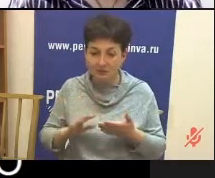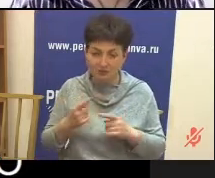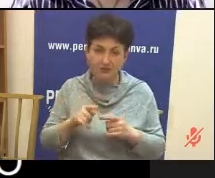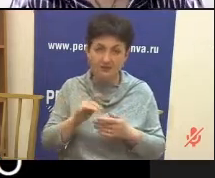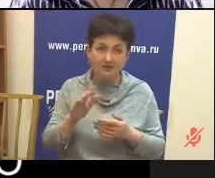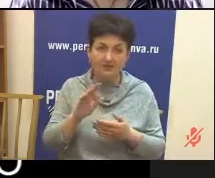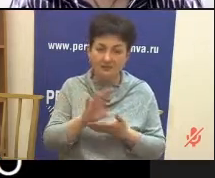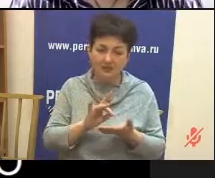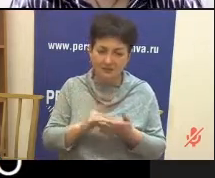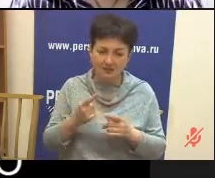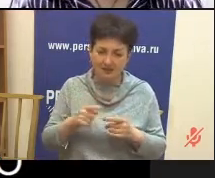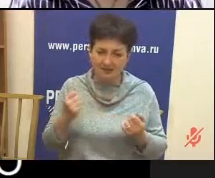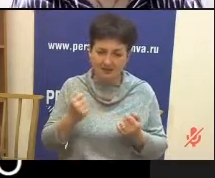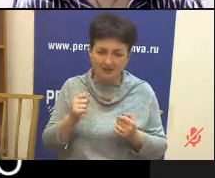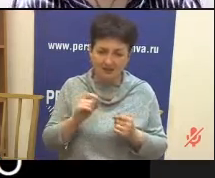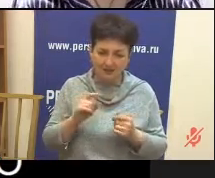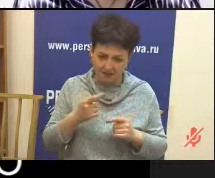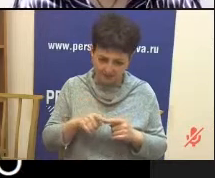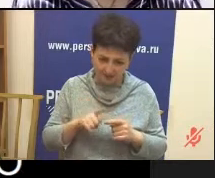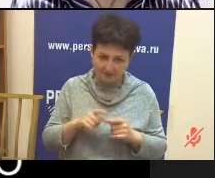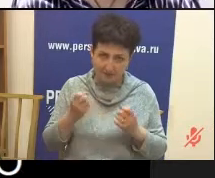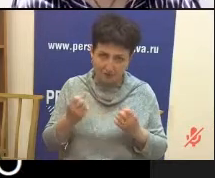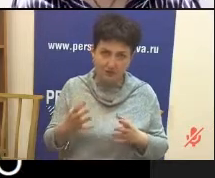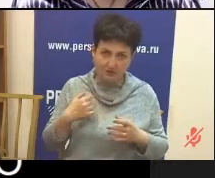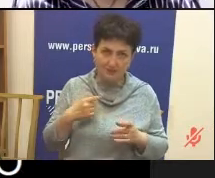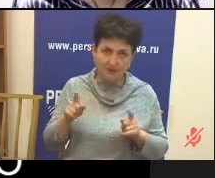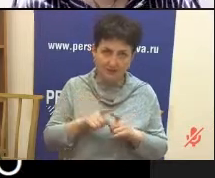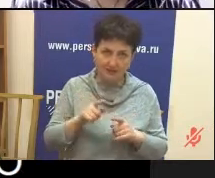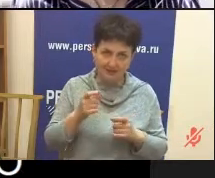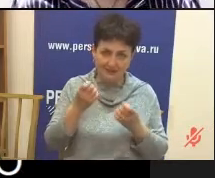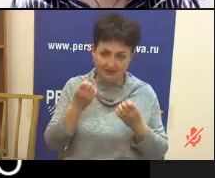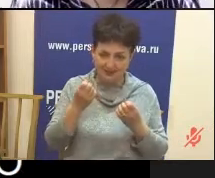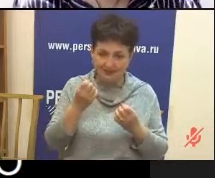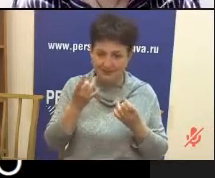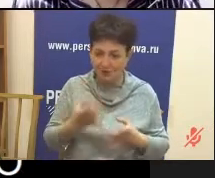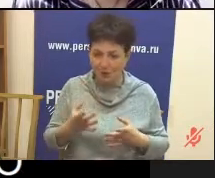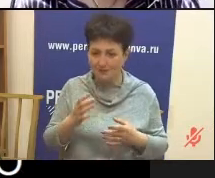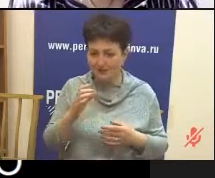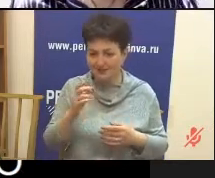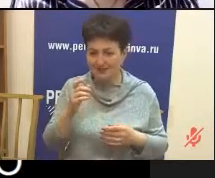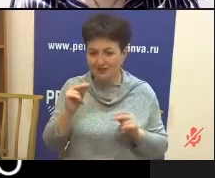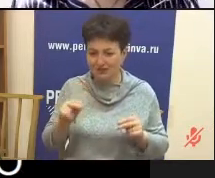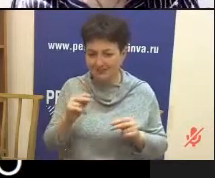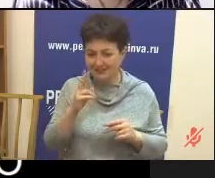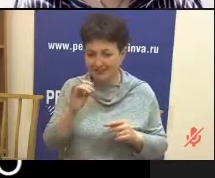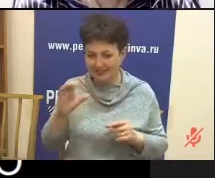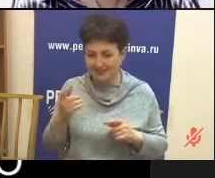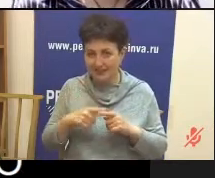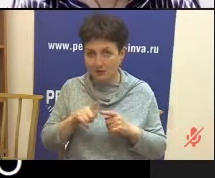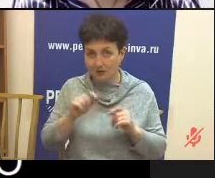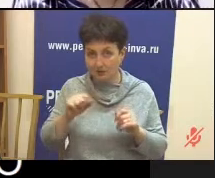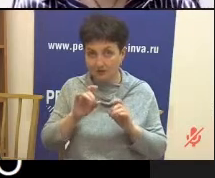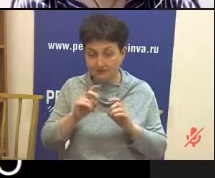о которых зачастую СМИ не пишут. Вот. Это просто пример, это не бравада ни в коем случае. Мы просто такой скромный,